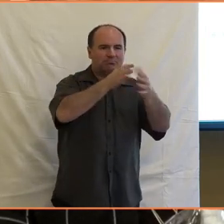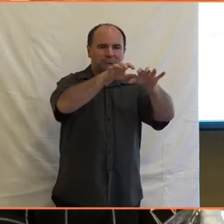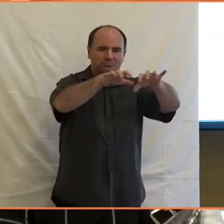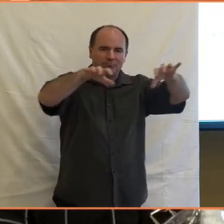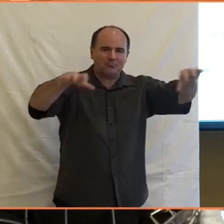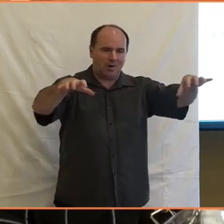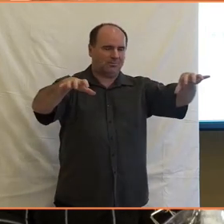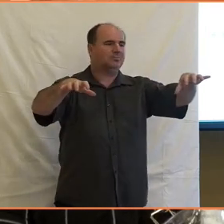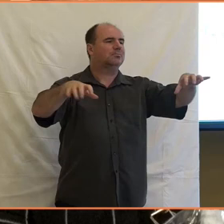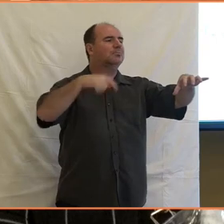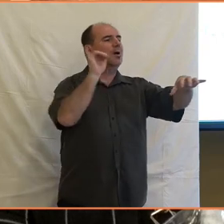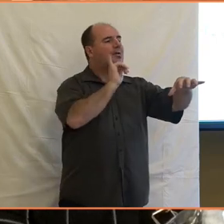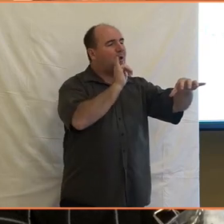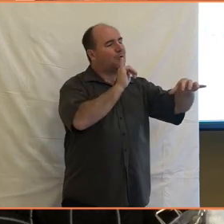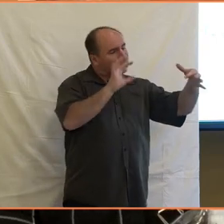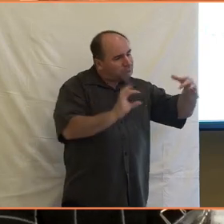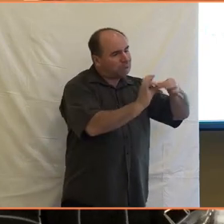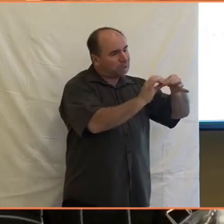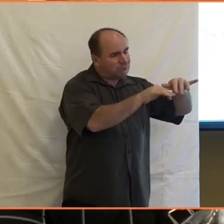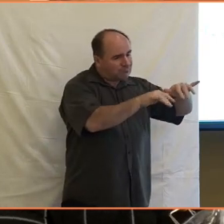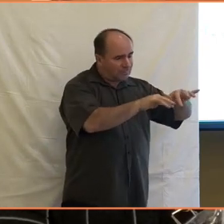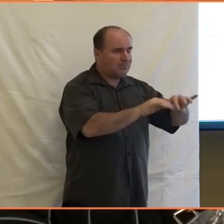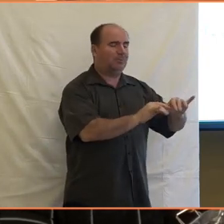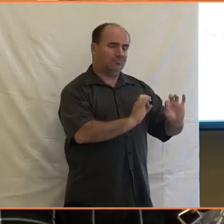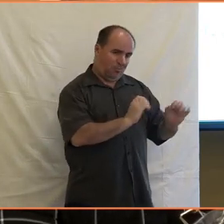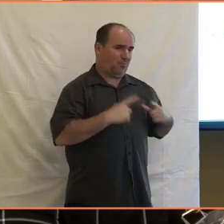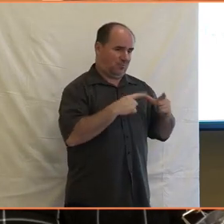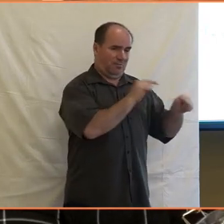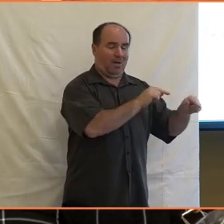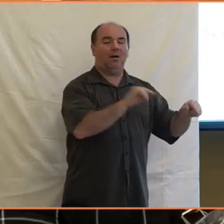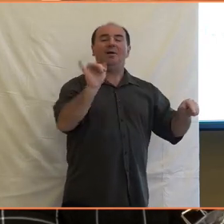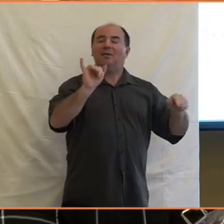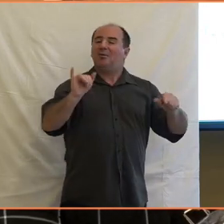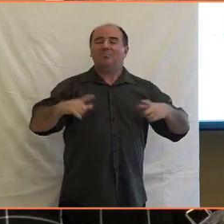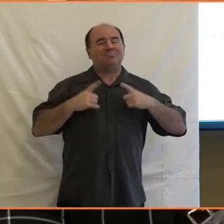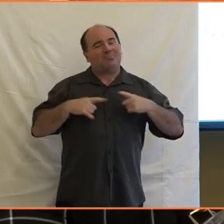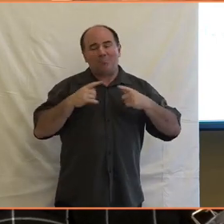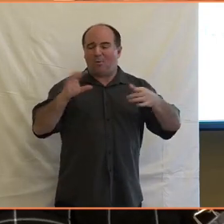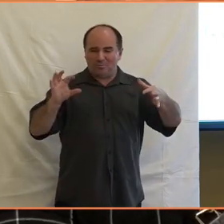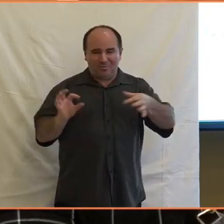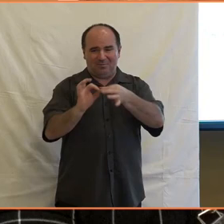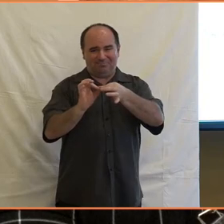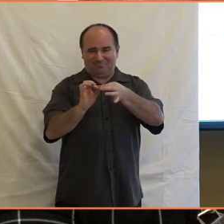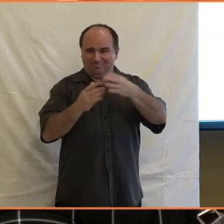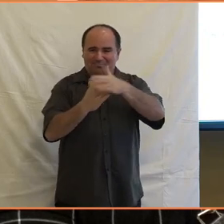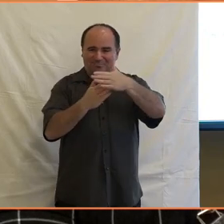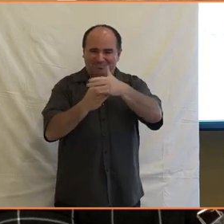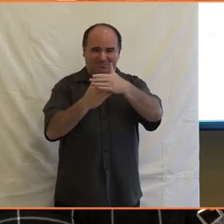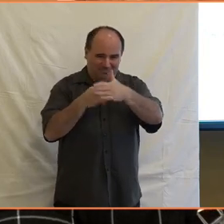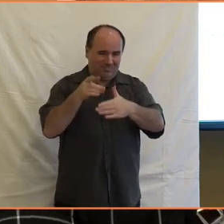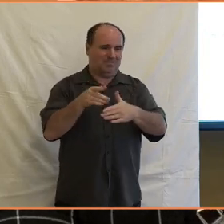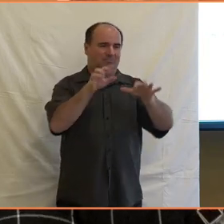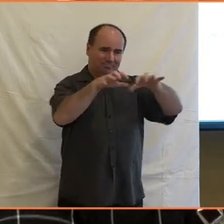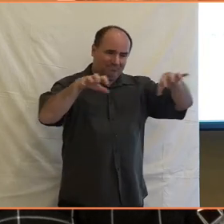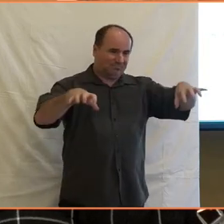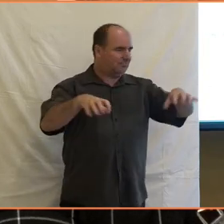jsou a nejsou digitálně vyloučení. To digitální vyloučení spíš znamená určitou jako míru exkluze, podobně jako tomu je